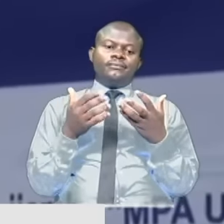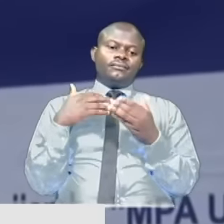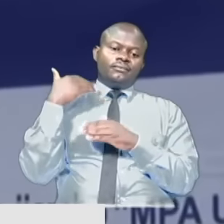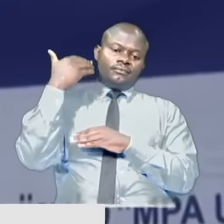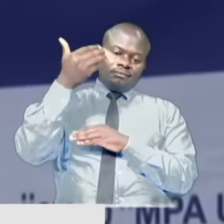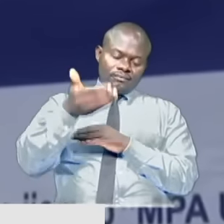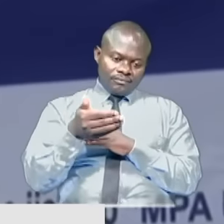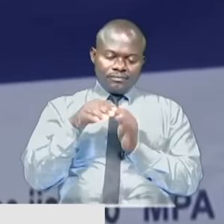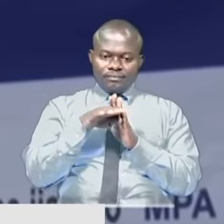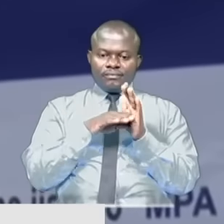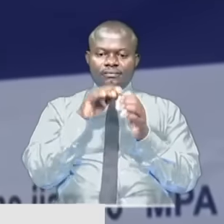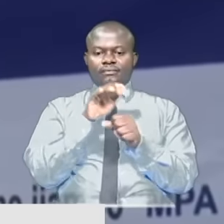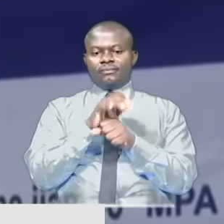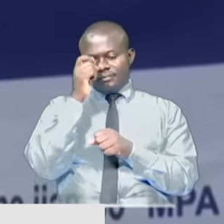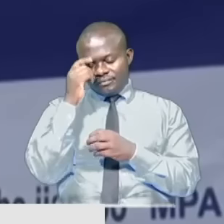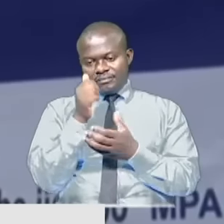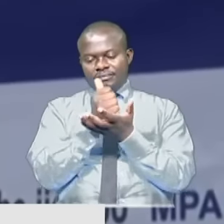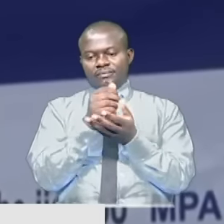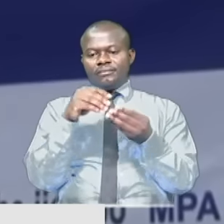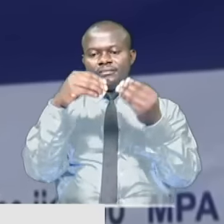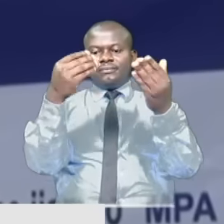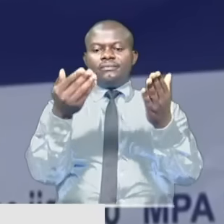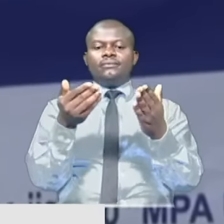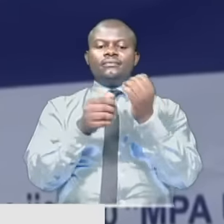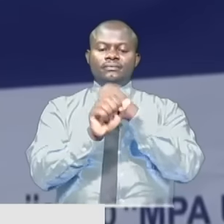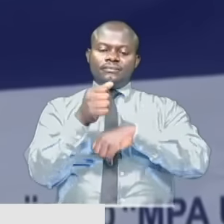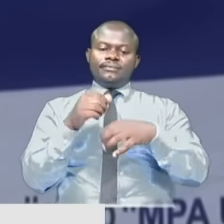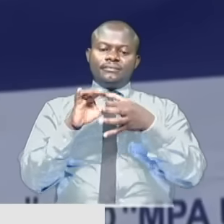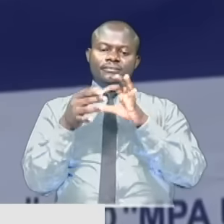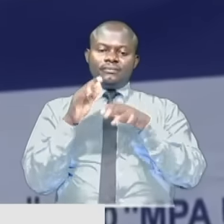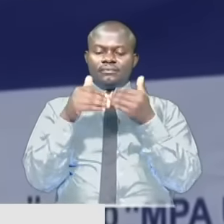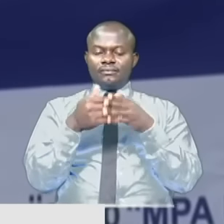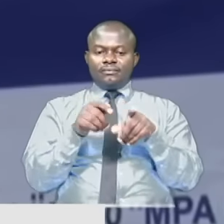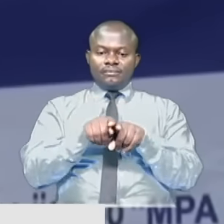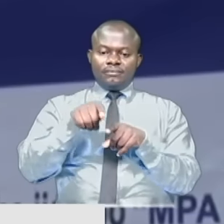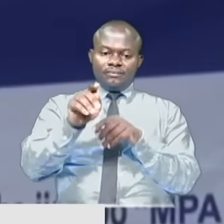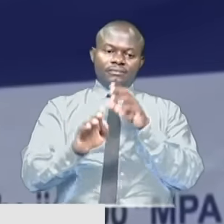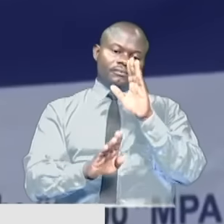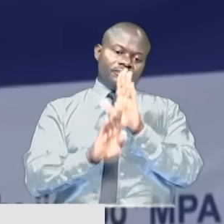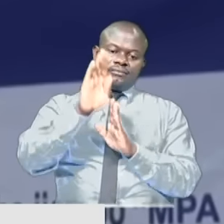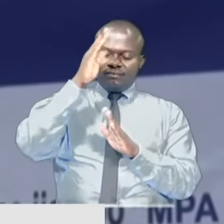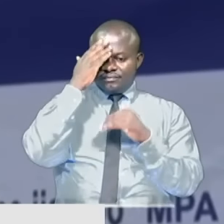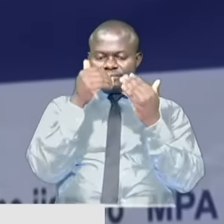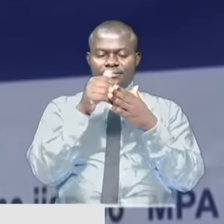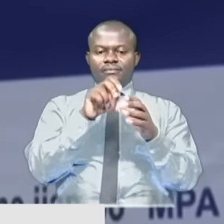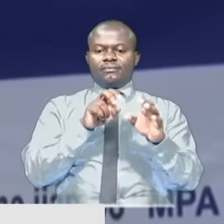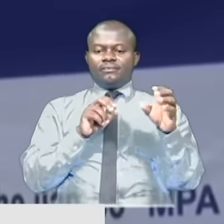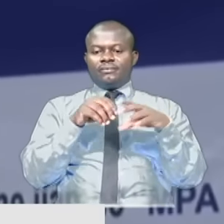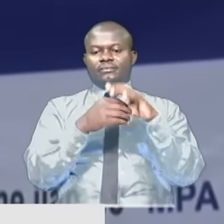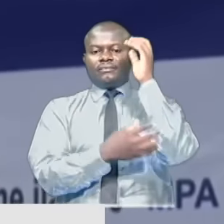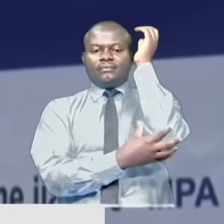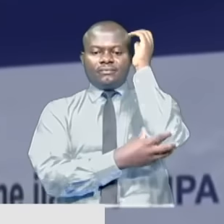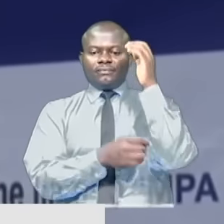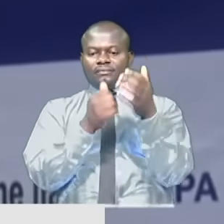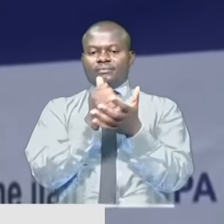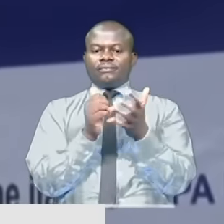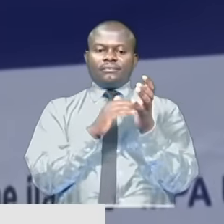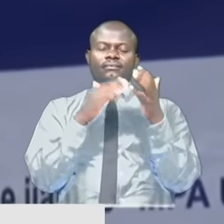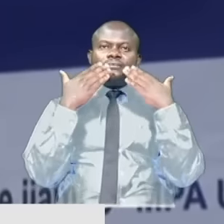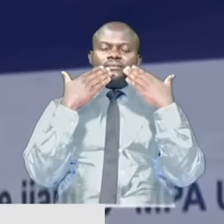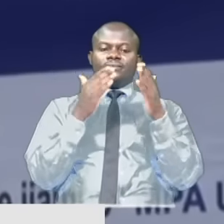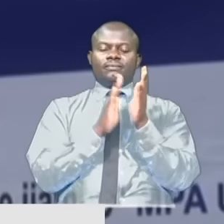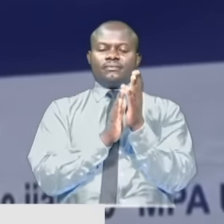nyinshi leta izabagezaho hejuru ibikorwa by'abafatanyabikorwa namwe mugiye gutera iya mbere kugira ngo mwivane mu bukene mumfashe twongere tubashimire